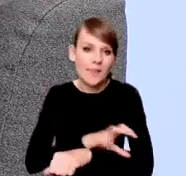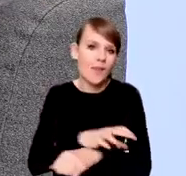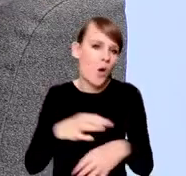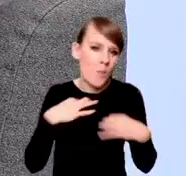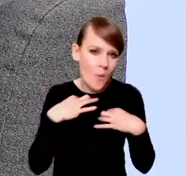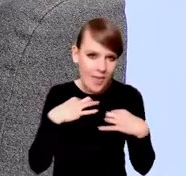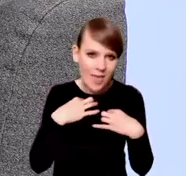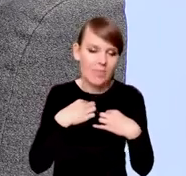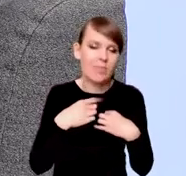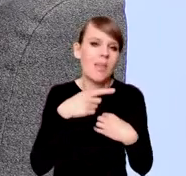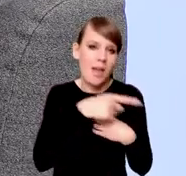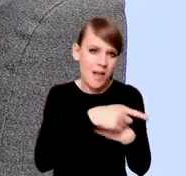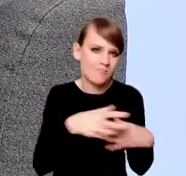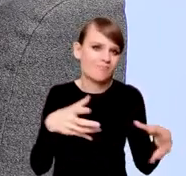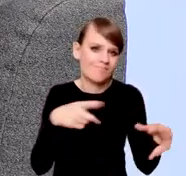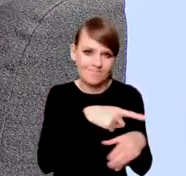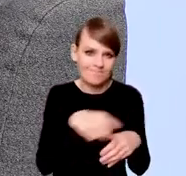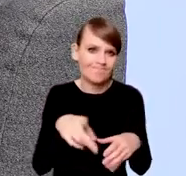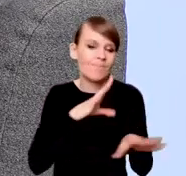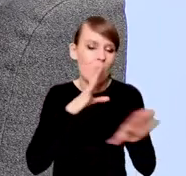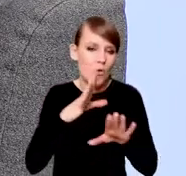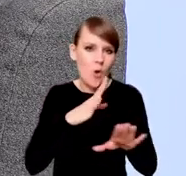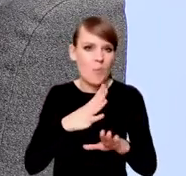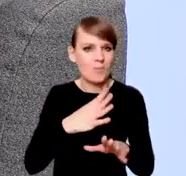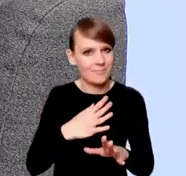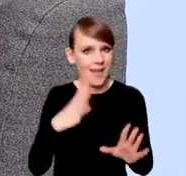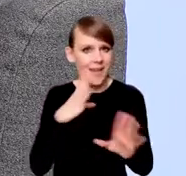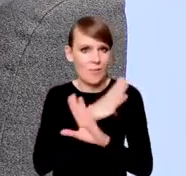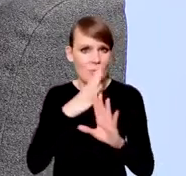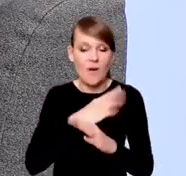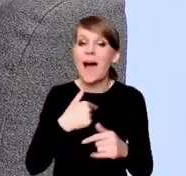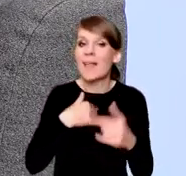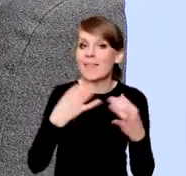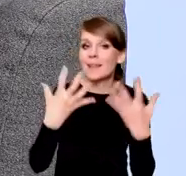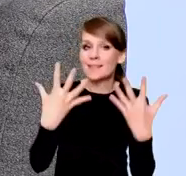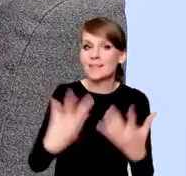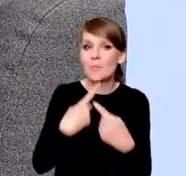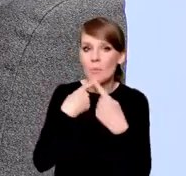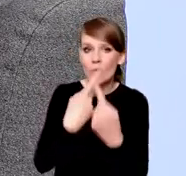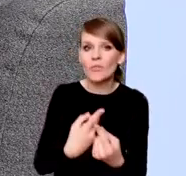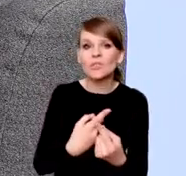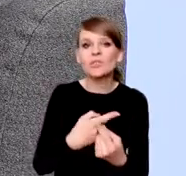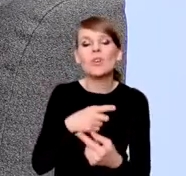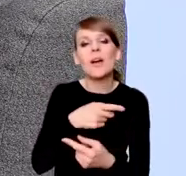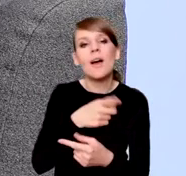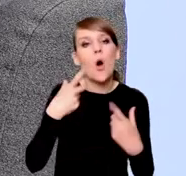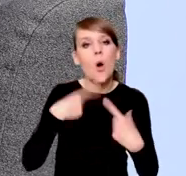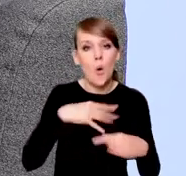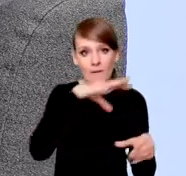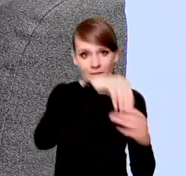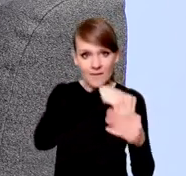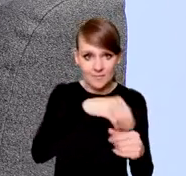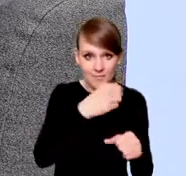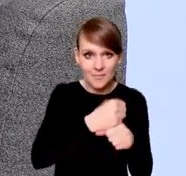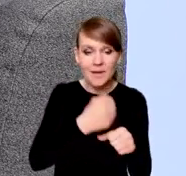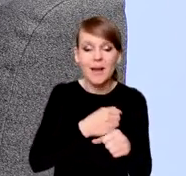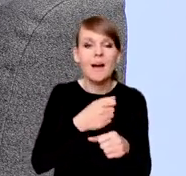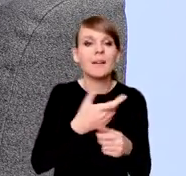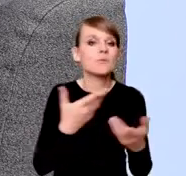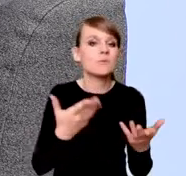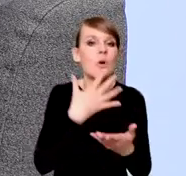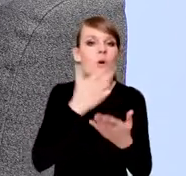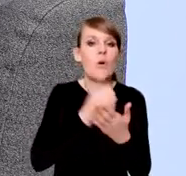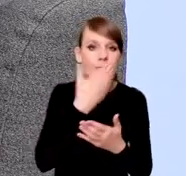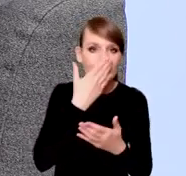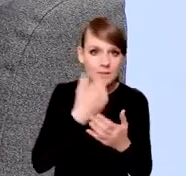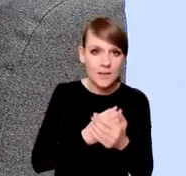tak szczegółowo bym powiedziała, jakie są korzyści dla interesariuszy wewnętrznych. Otóż dla kadry zarządzającej moim zdaniem ta idea